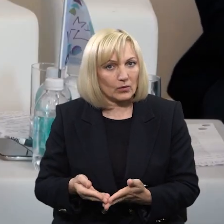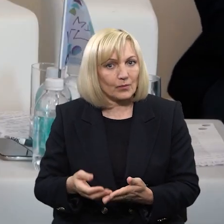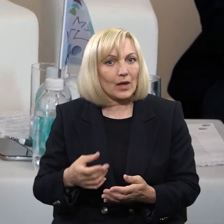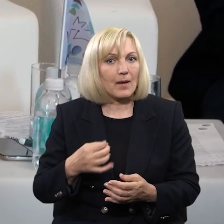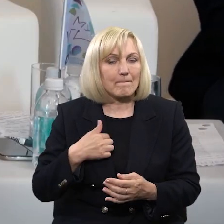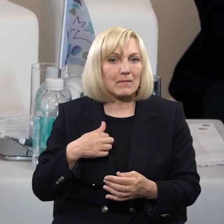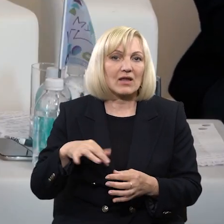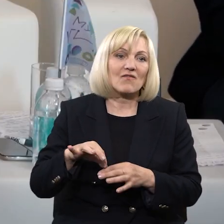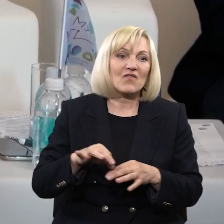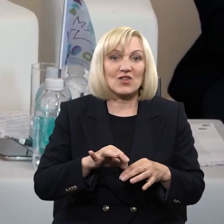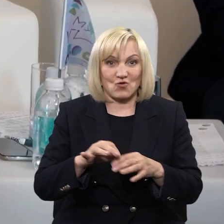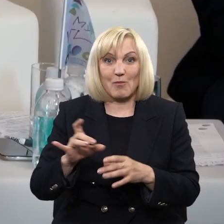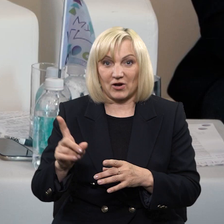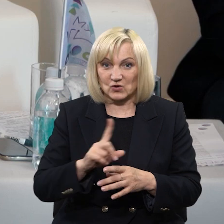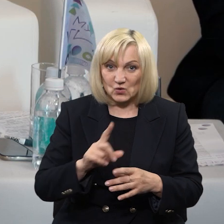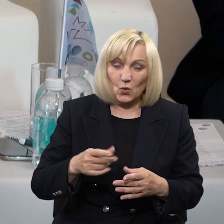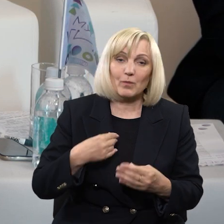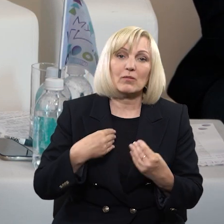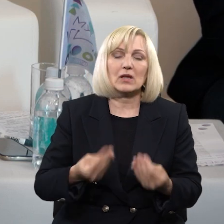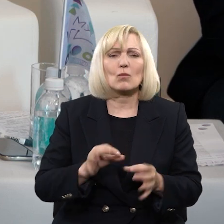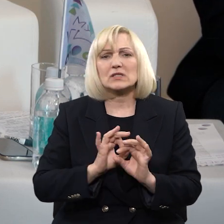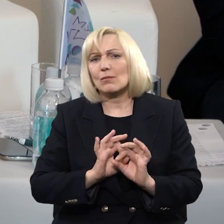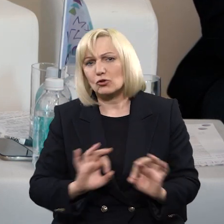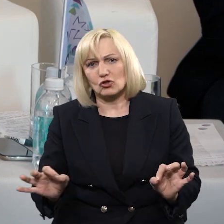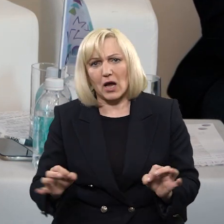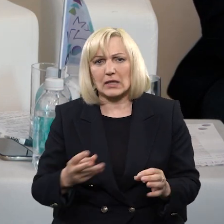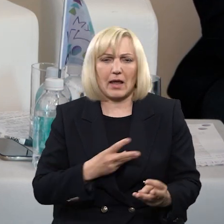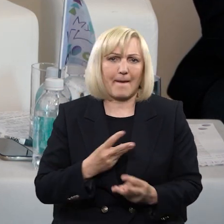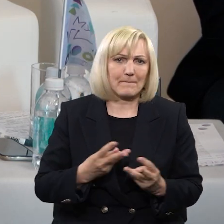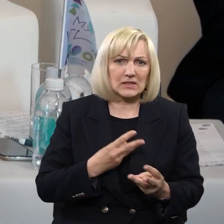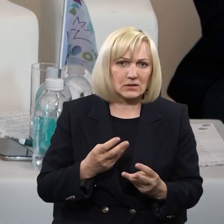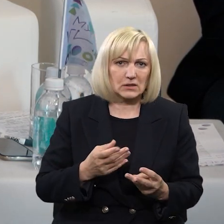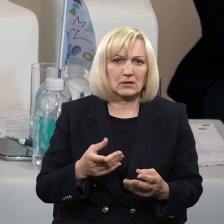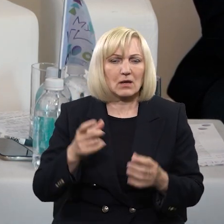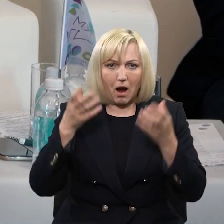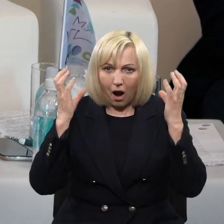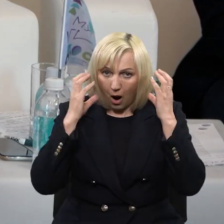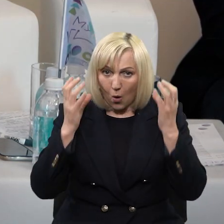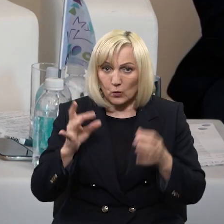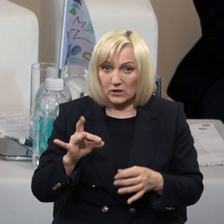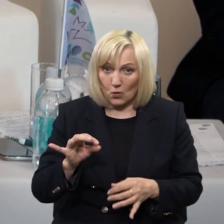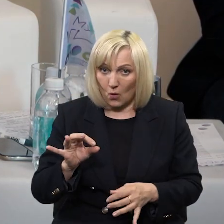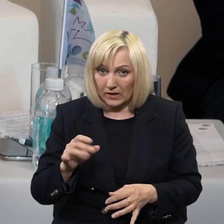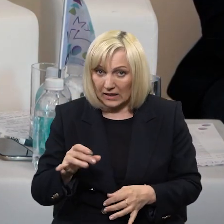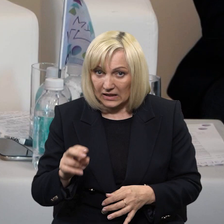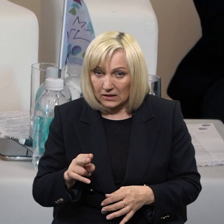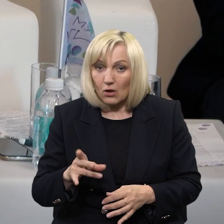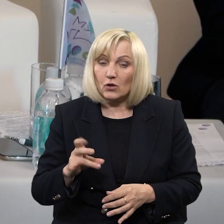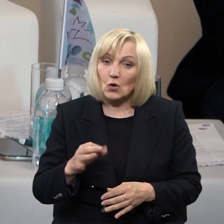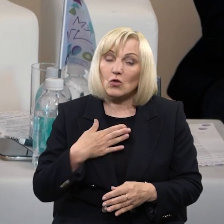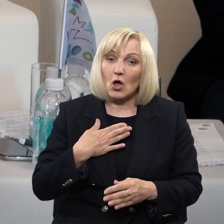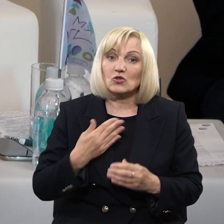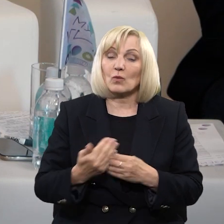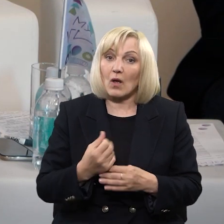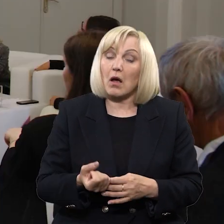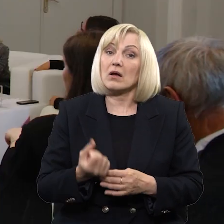ведем по нашей квартире экскурсии мы даем замечательные достаточно эмоциональные аудиогиды но нашим